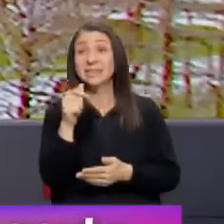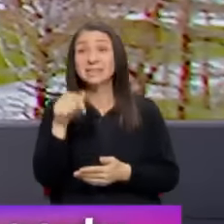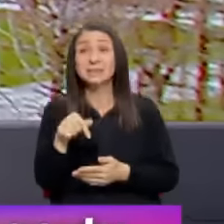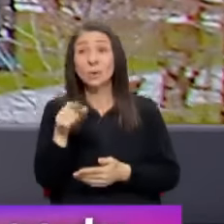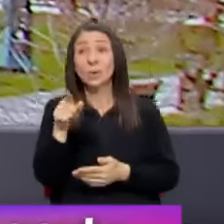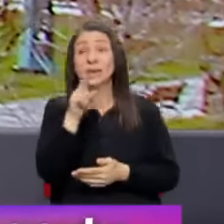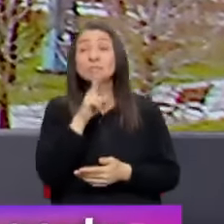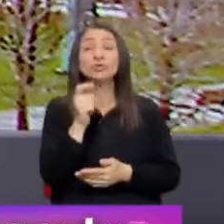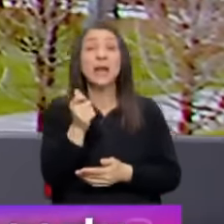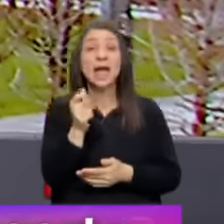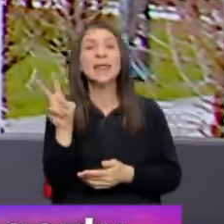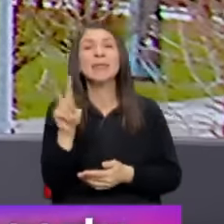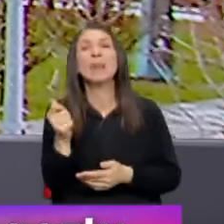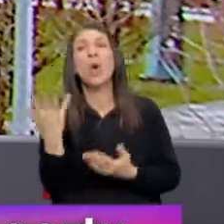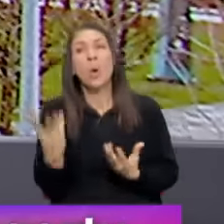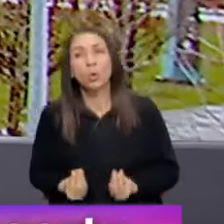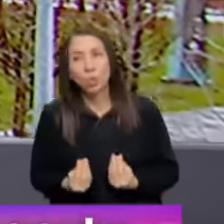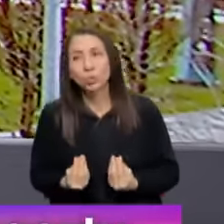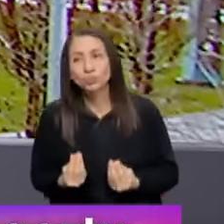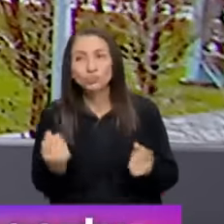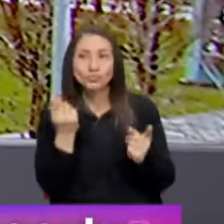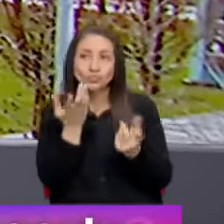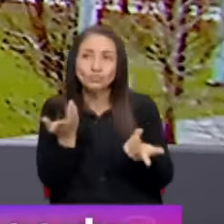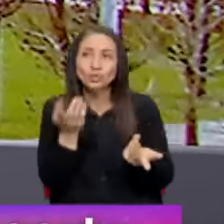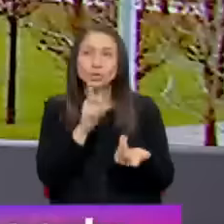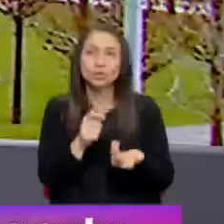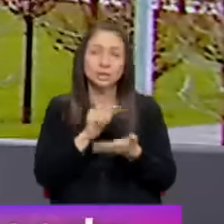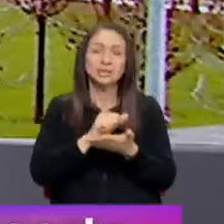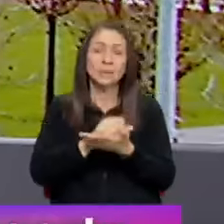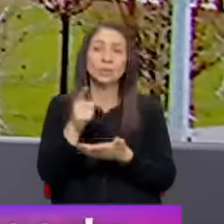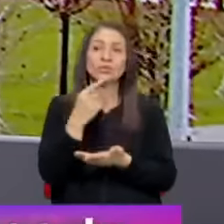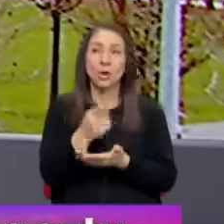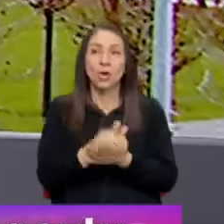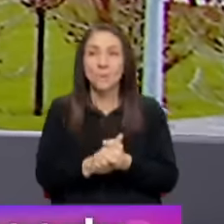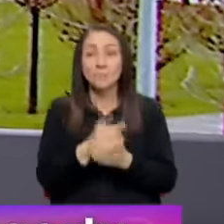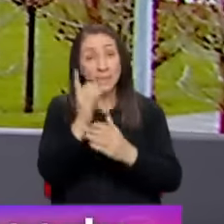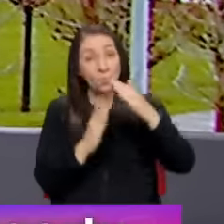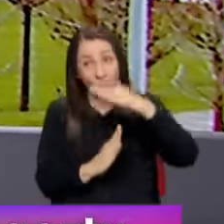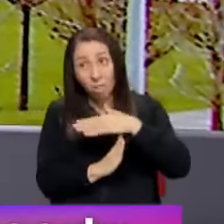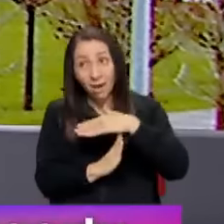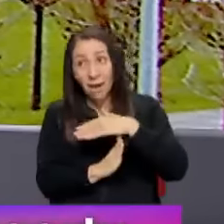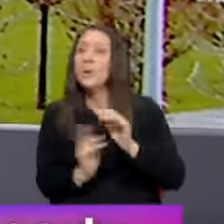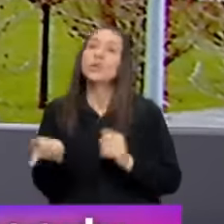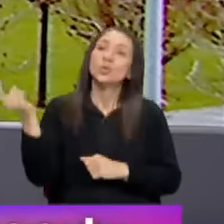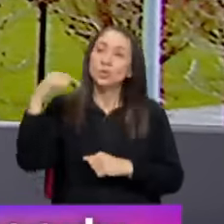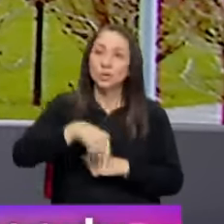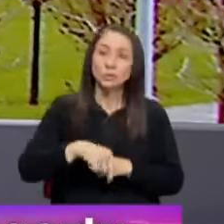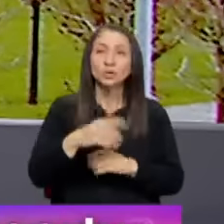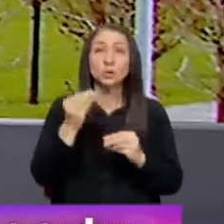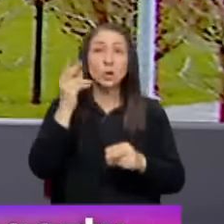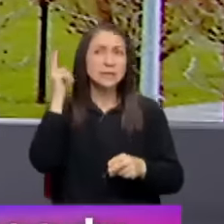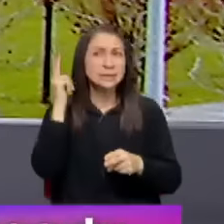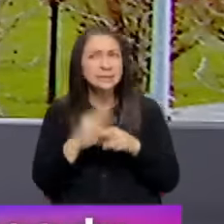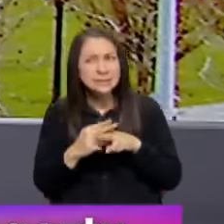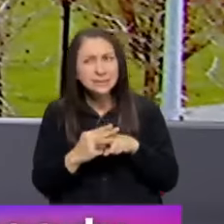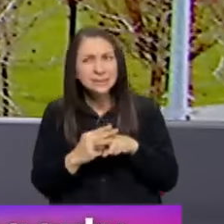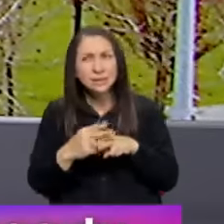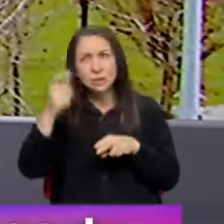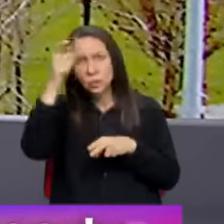o 200 lira 20 lira oldu. Sözcü gazetesi de bunu söylüyor. Bir mola verelim. Döndüğümüzde çok hızlı bir